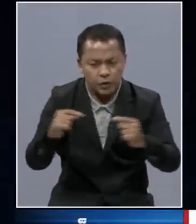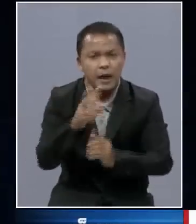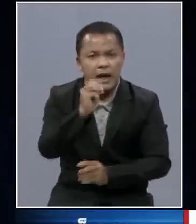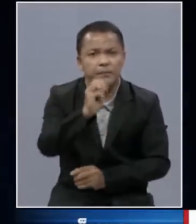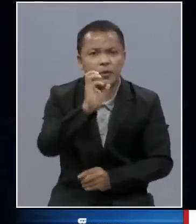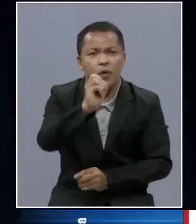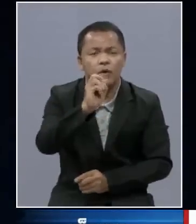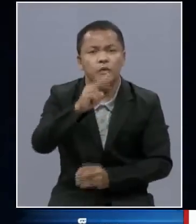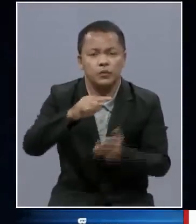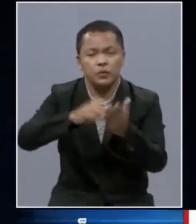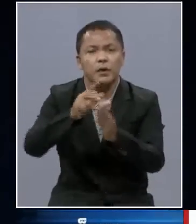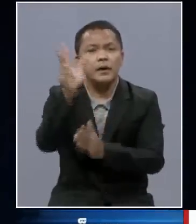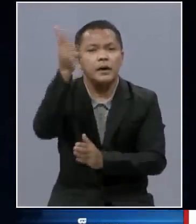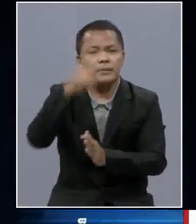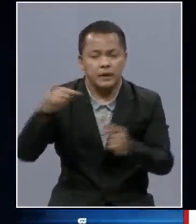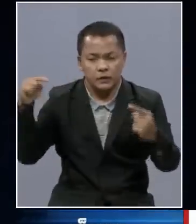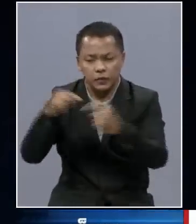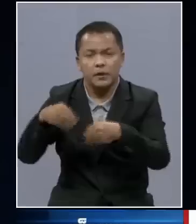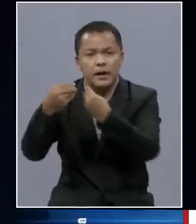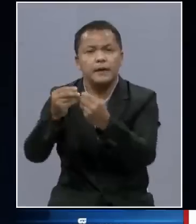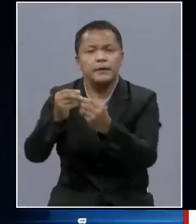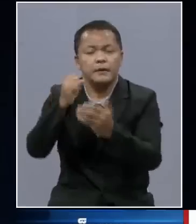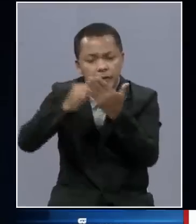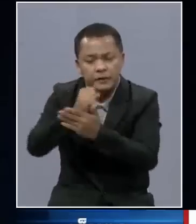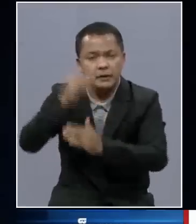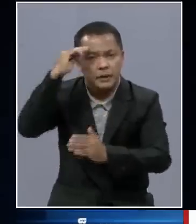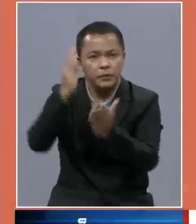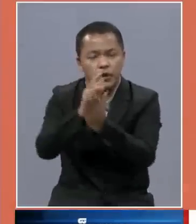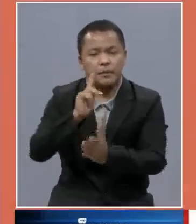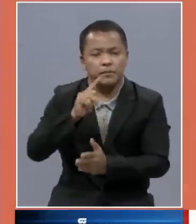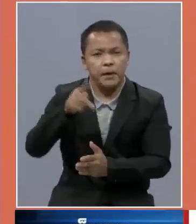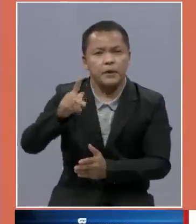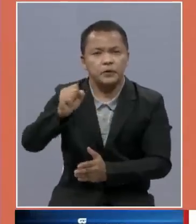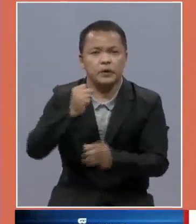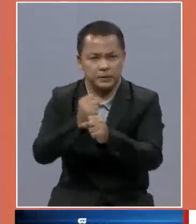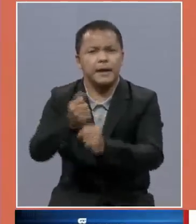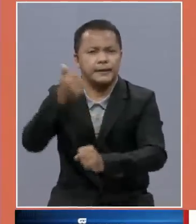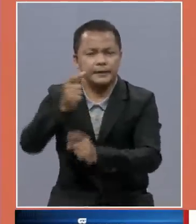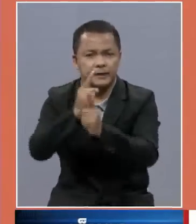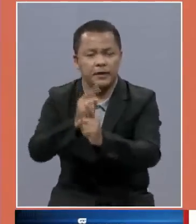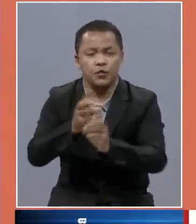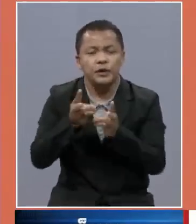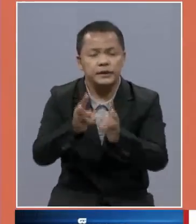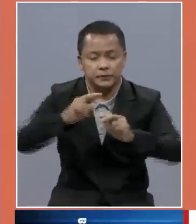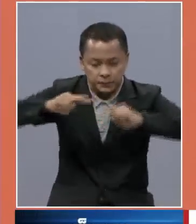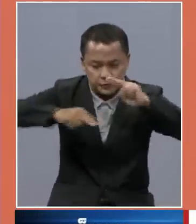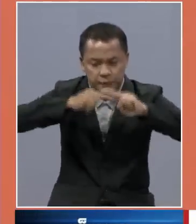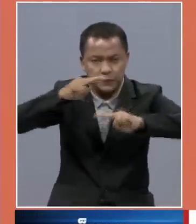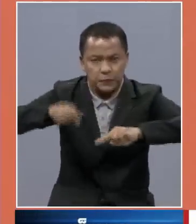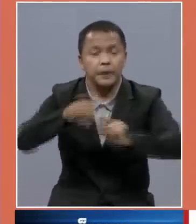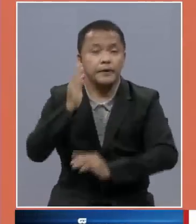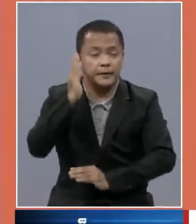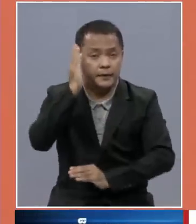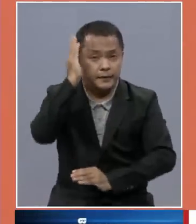ที่จะนำกัญชากลับมาเป็นยาเสพติดเพื่อให้ทั้งตำรวจและก็ปปส.ทำงานได้อย่างเต็มที่มาตรการคุ้มครองที่จะ